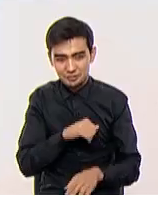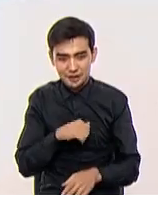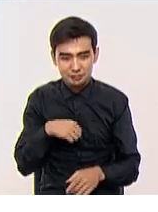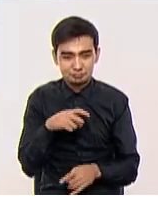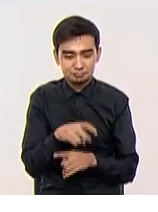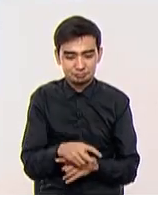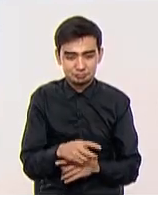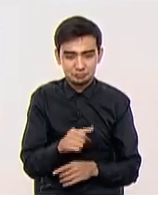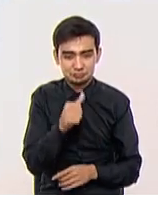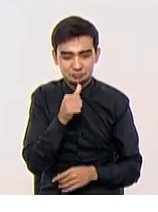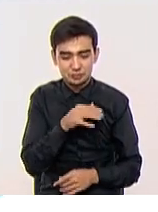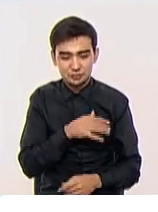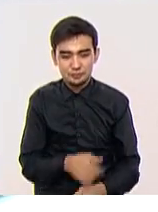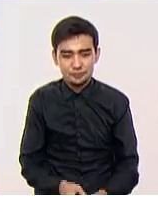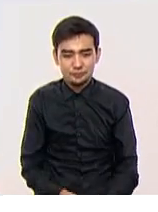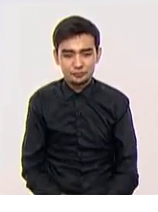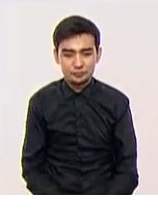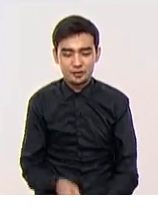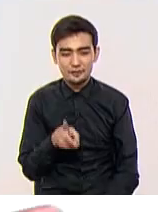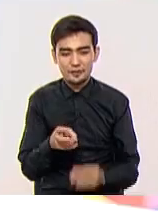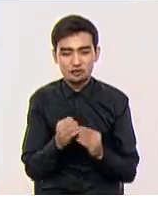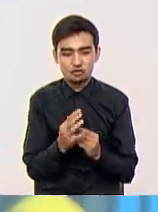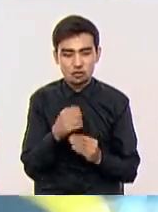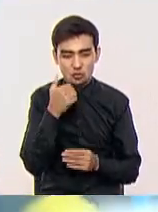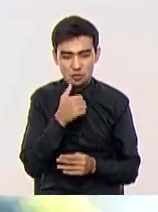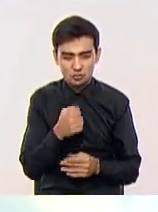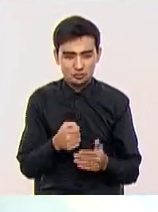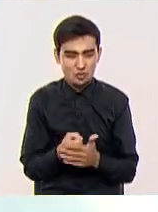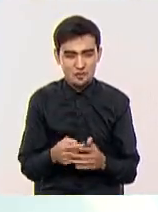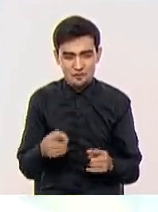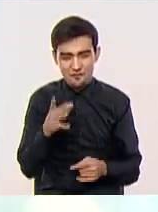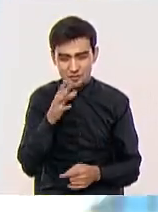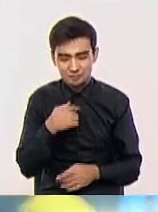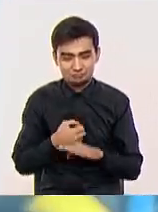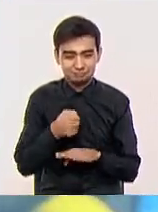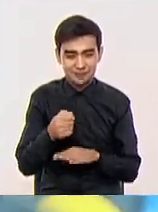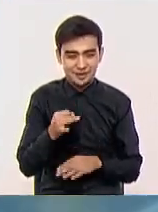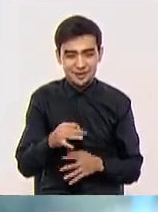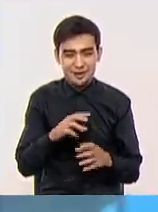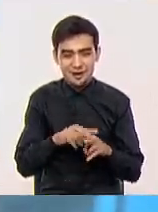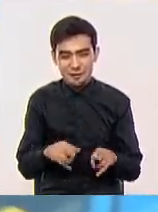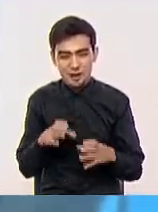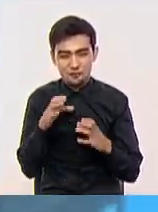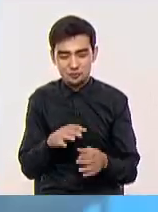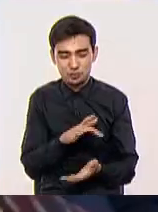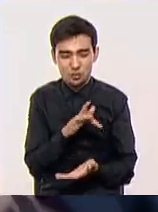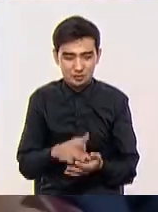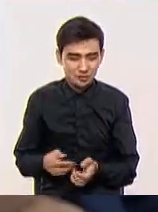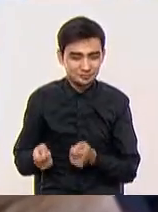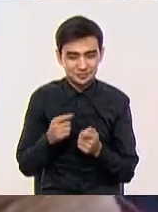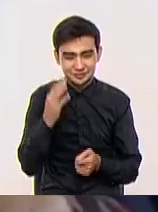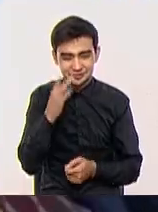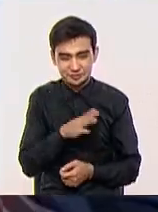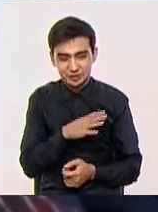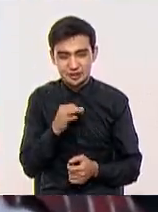көрді. 2014 жыл тағайындағаннан бері арманда жүрген осындай автобус қалаға әкелсек деп.